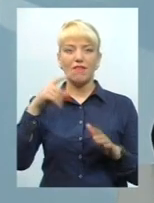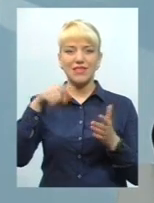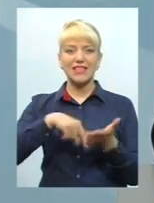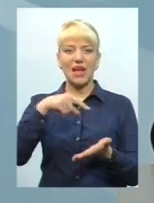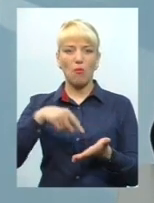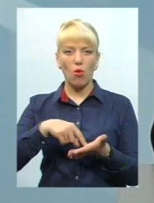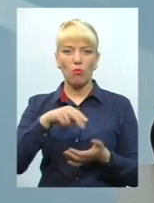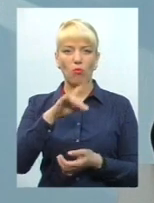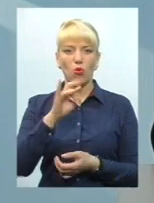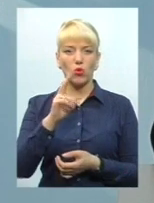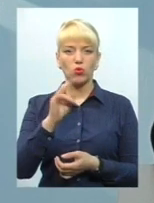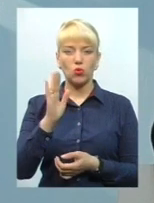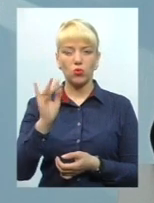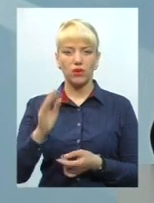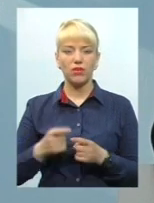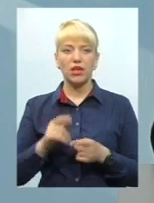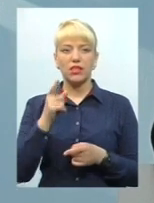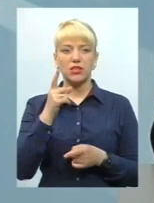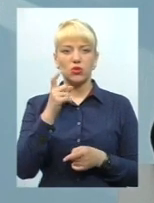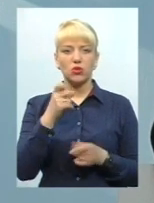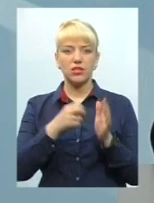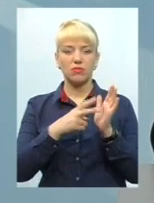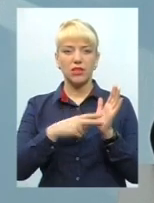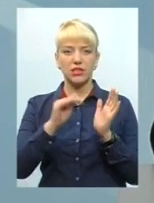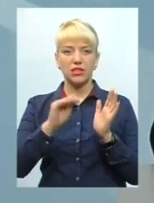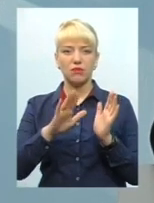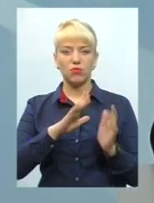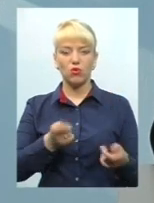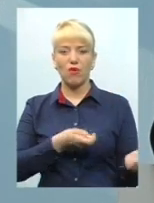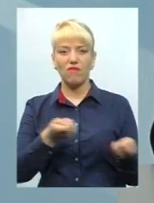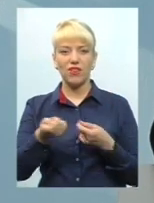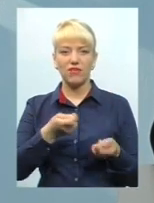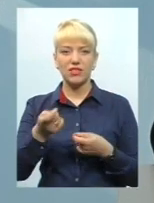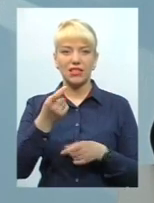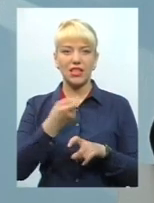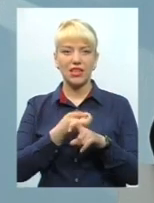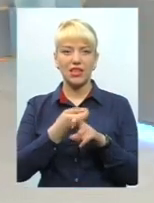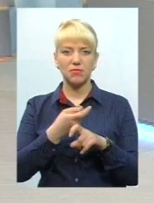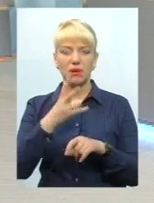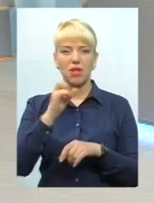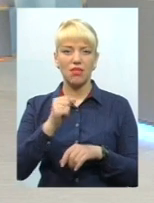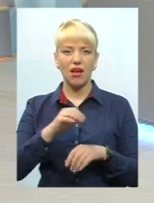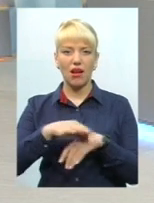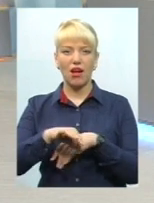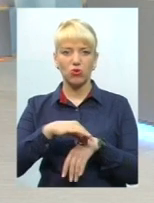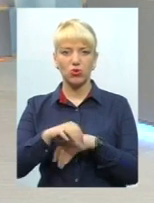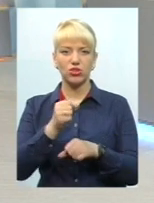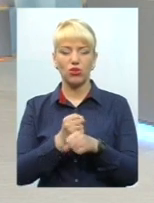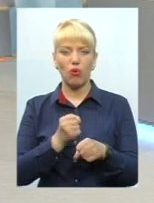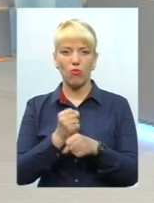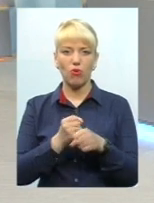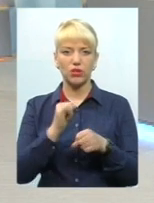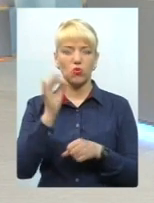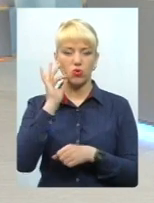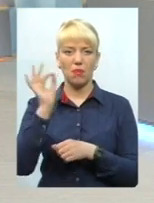Проскурові. Більше 117 тисяч було вивезено німцями на каторжні роботи у Німеччині.